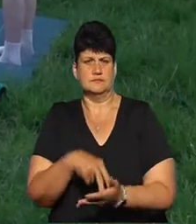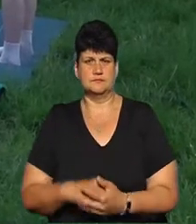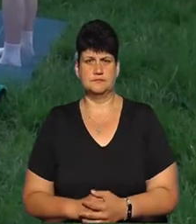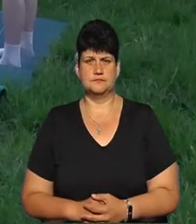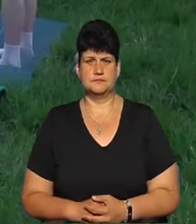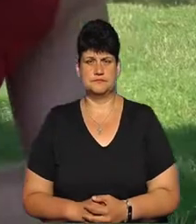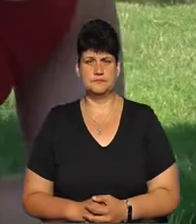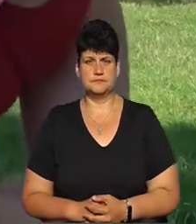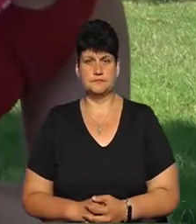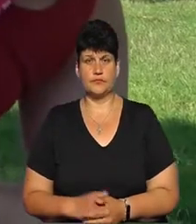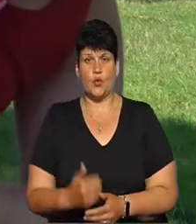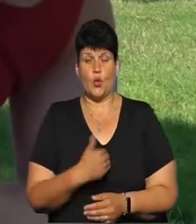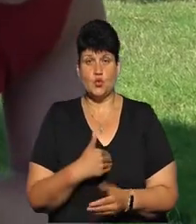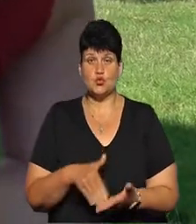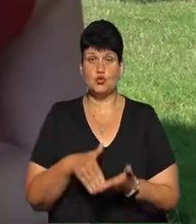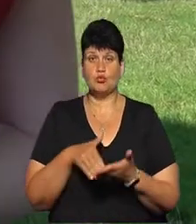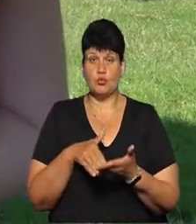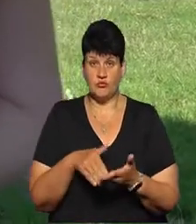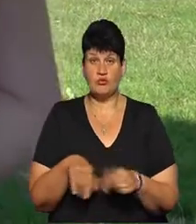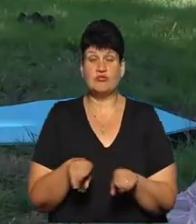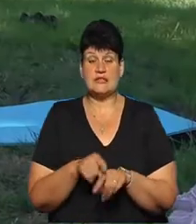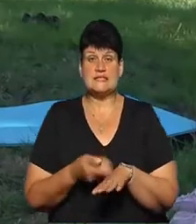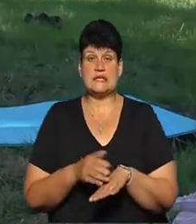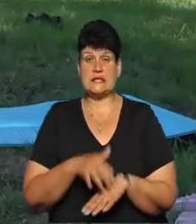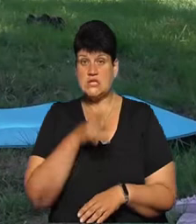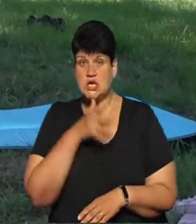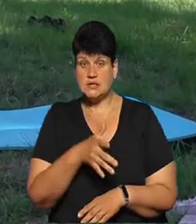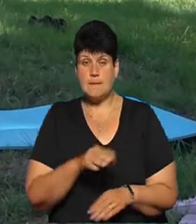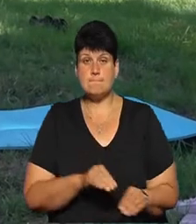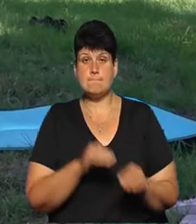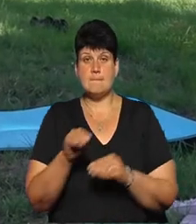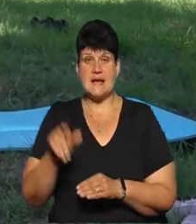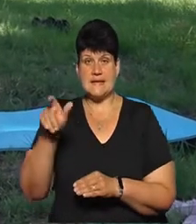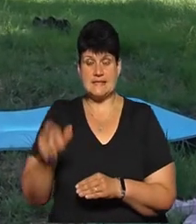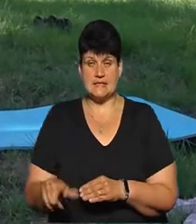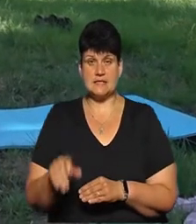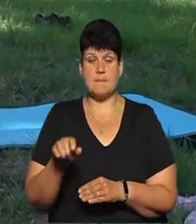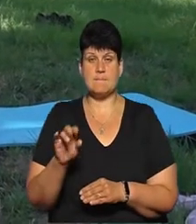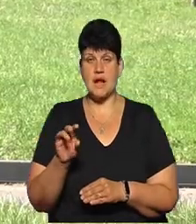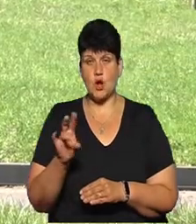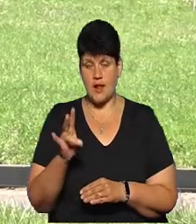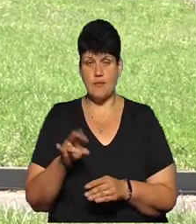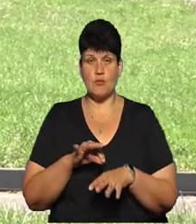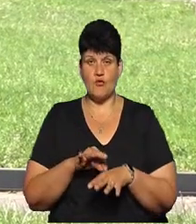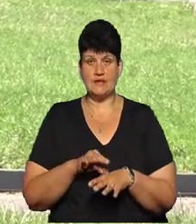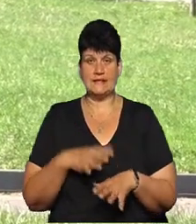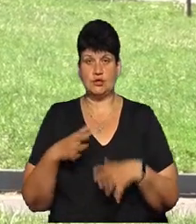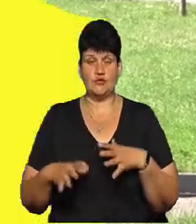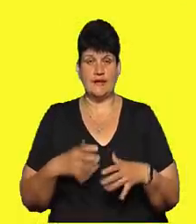Хочуть допомагати у такий складний час. Переселенка з Миколаєва проводить тренування для жінок, а гроші передає на